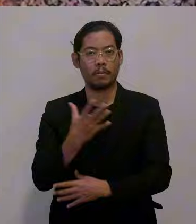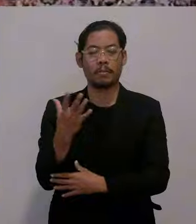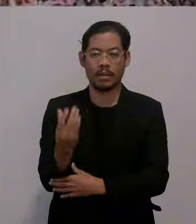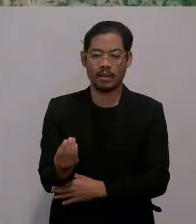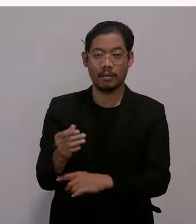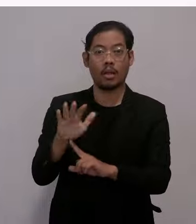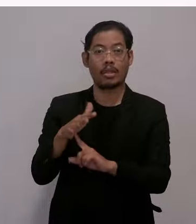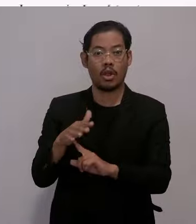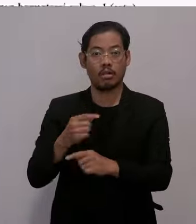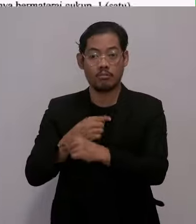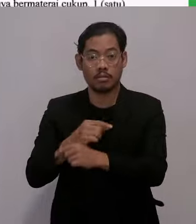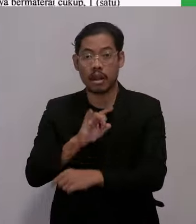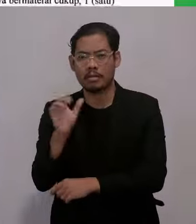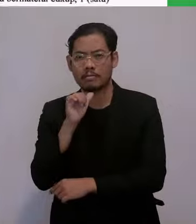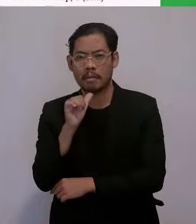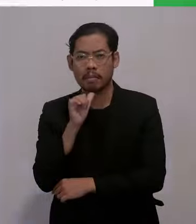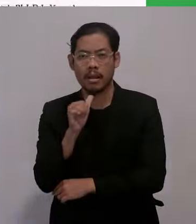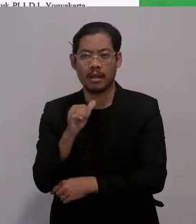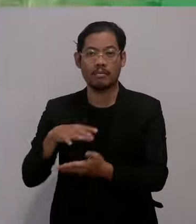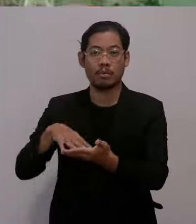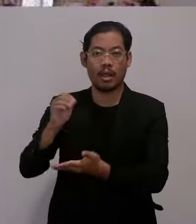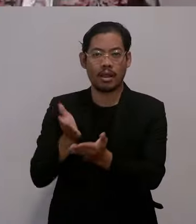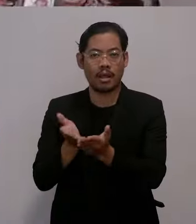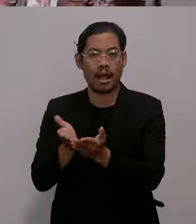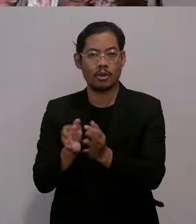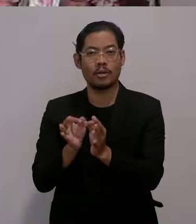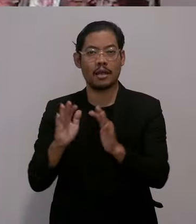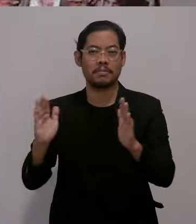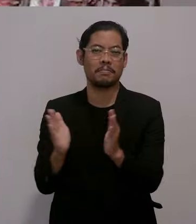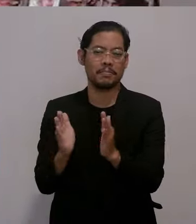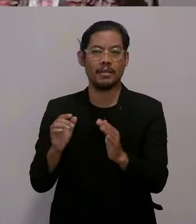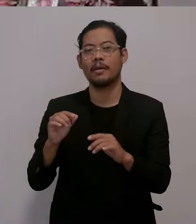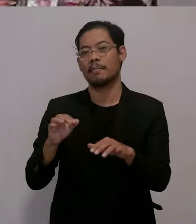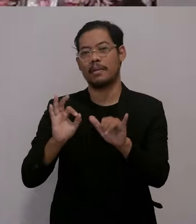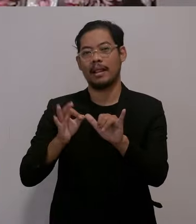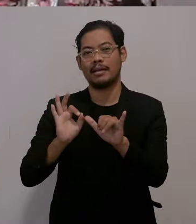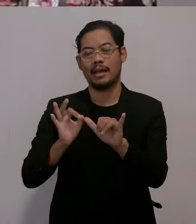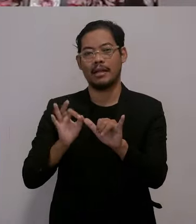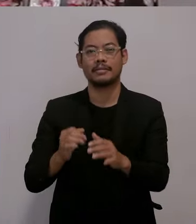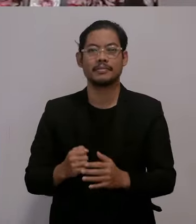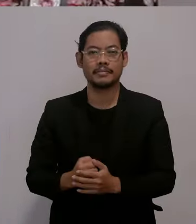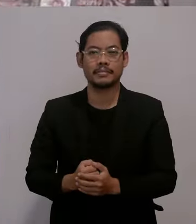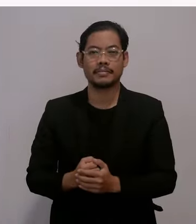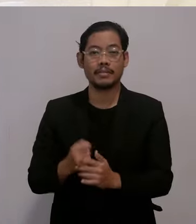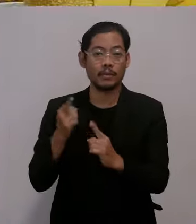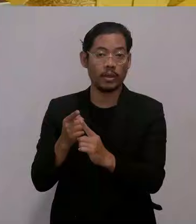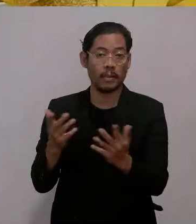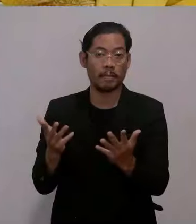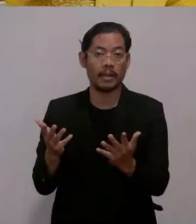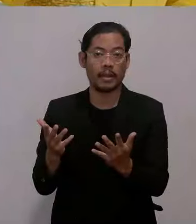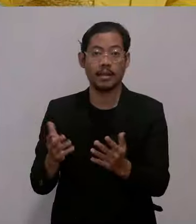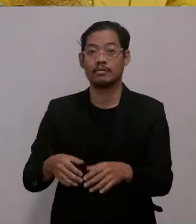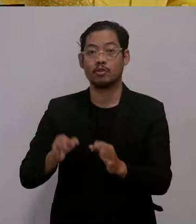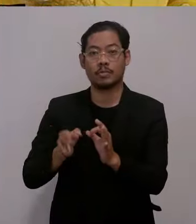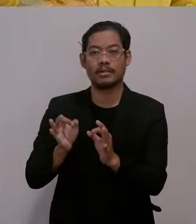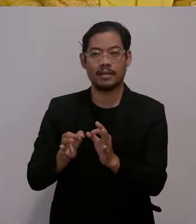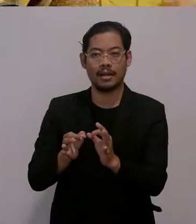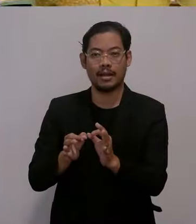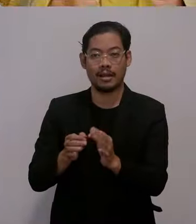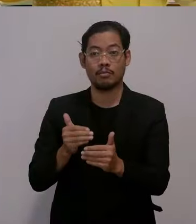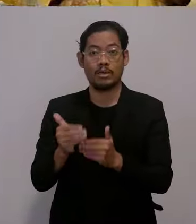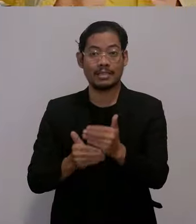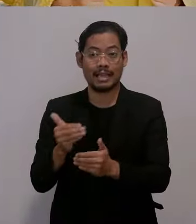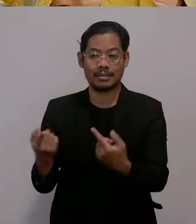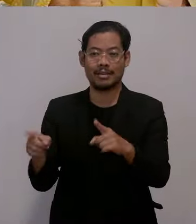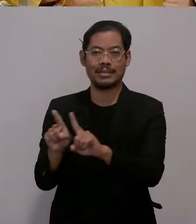juga bekerja sama dengan Pusat Layanan Juru Bahasa Isyarat atau PLJ Yogyakarta untuk penyediaan juru bahasa isyarat